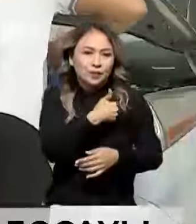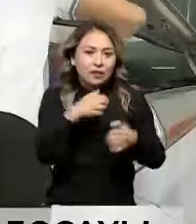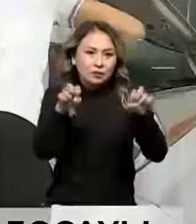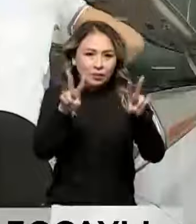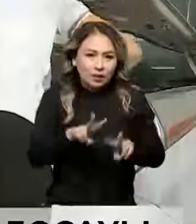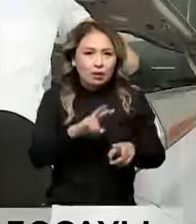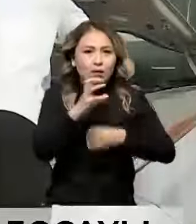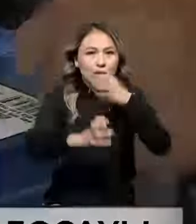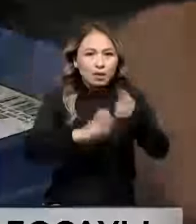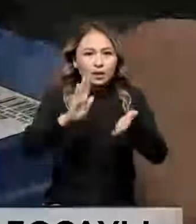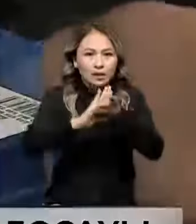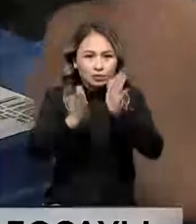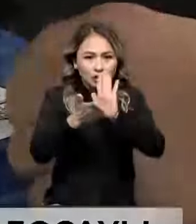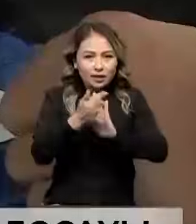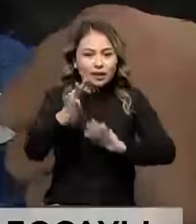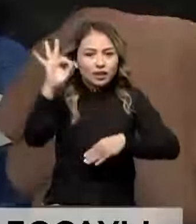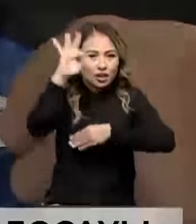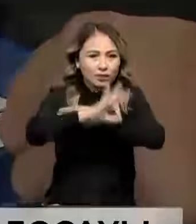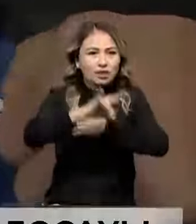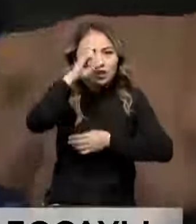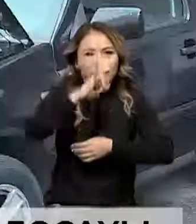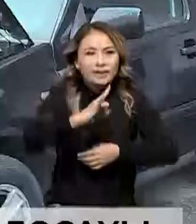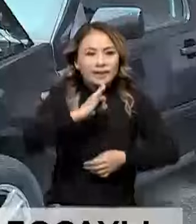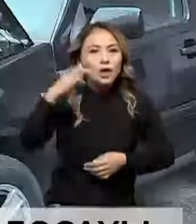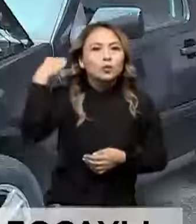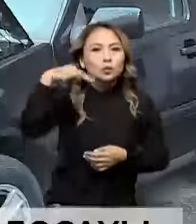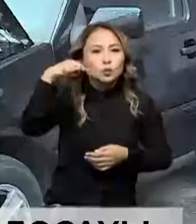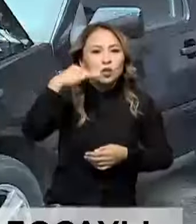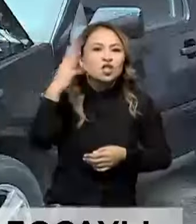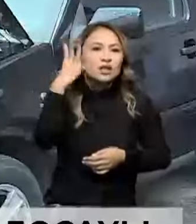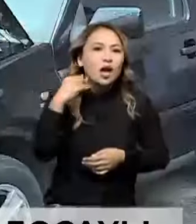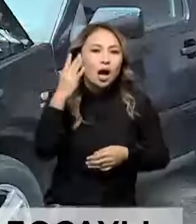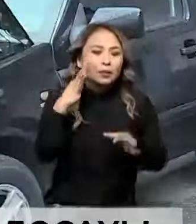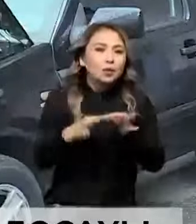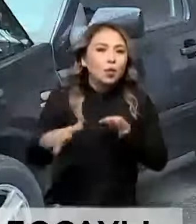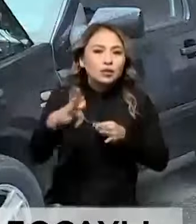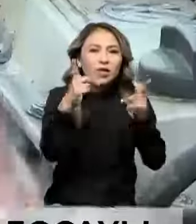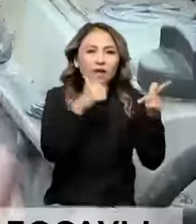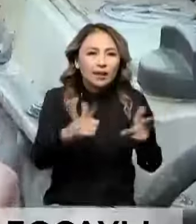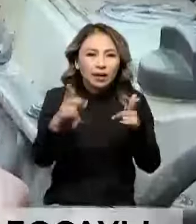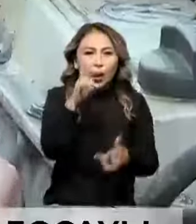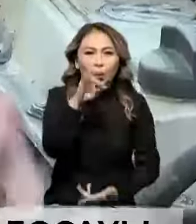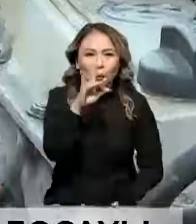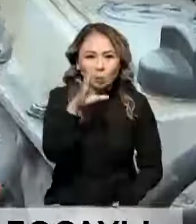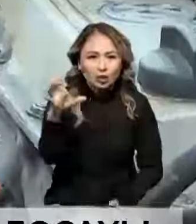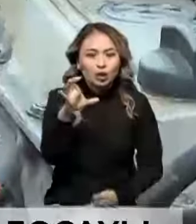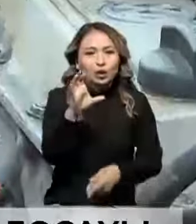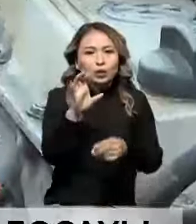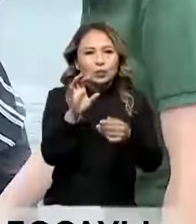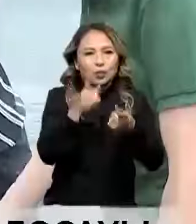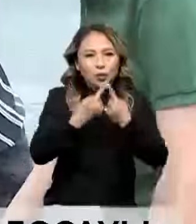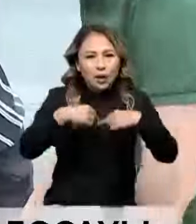ниеттенген жас мамандарға халықаралық келісім шарттарға сәйкес Шығыс Қазақстан, Түркістан және Алматы облыстарында даярлық